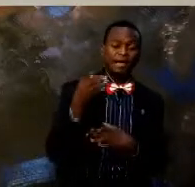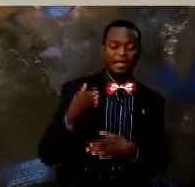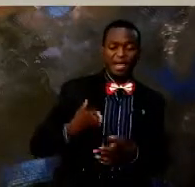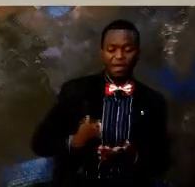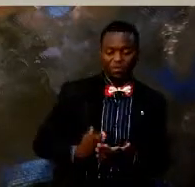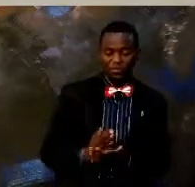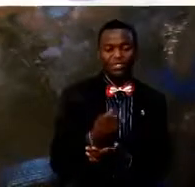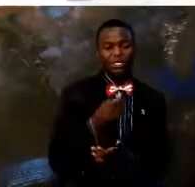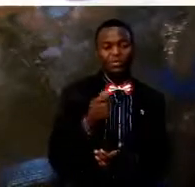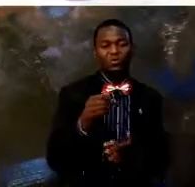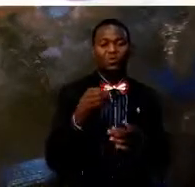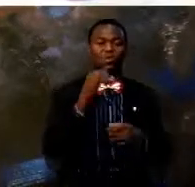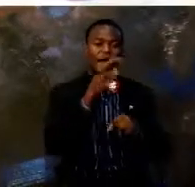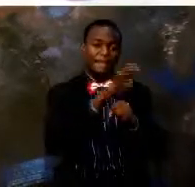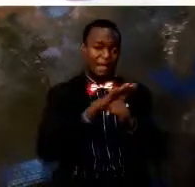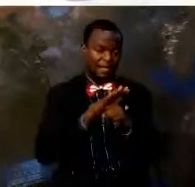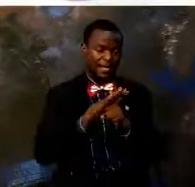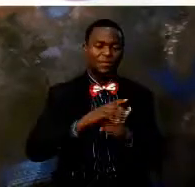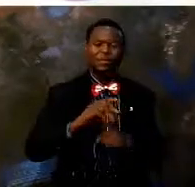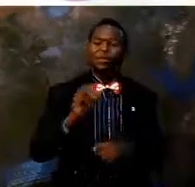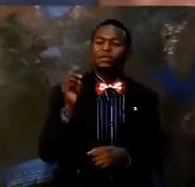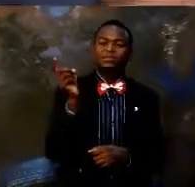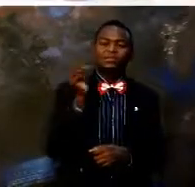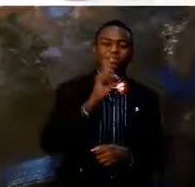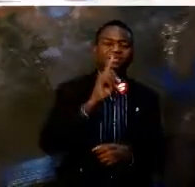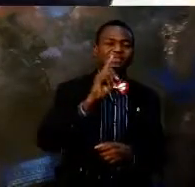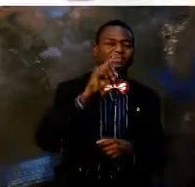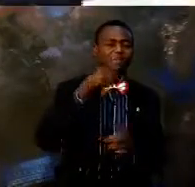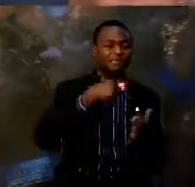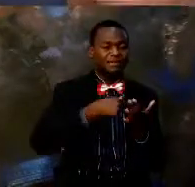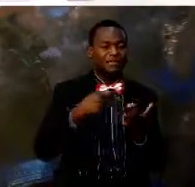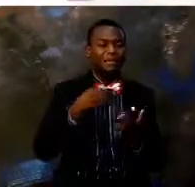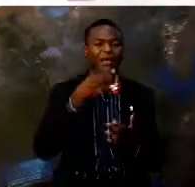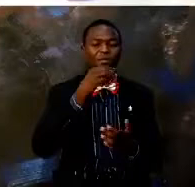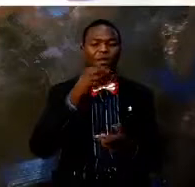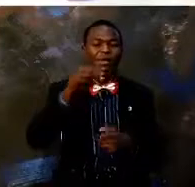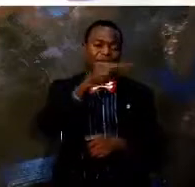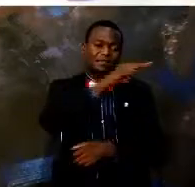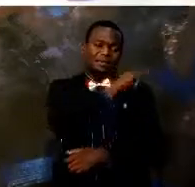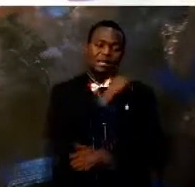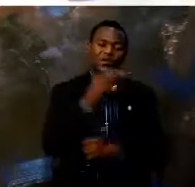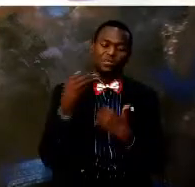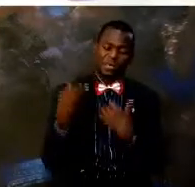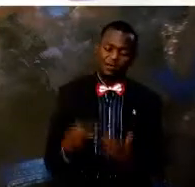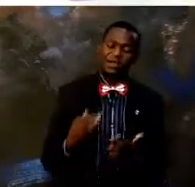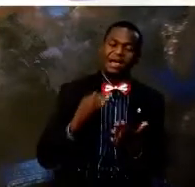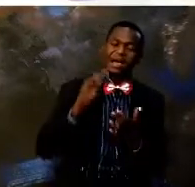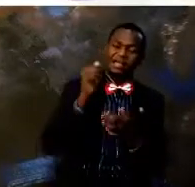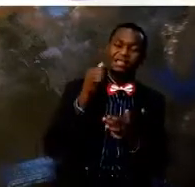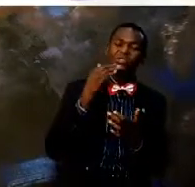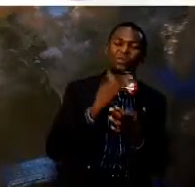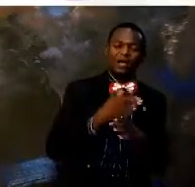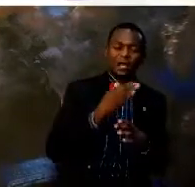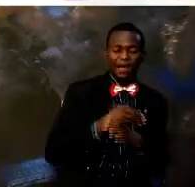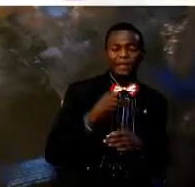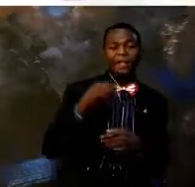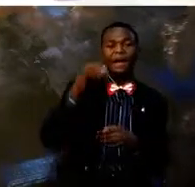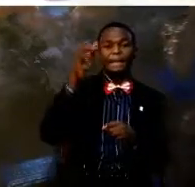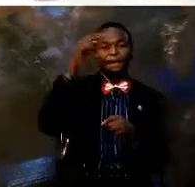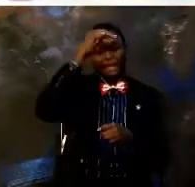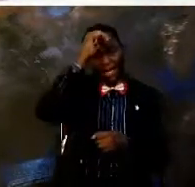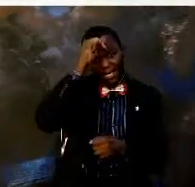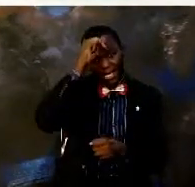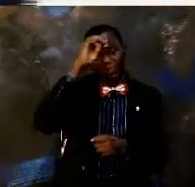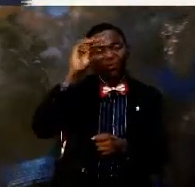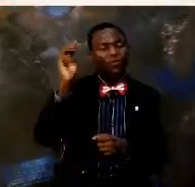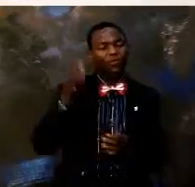tumbo na Mariamu. La, jina la mwana, cheo cha mwana, aliitwa kabla Mariamu hajazaliwa, kabla